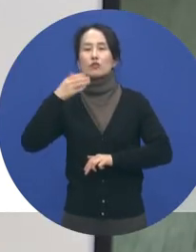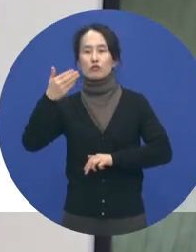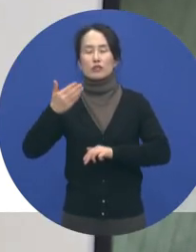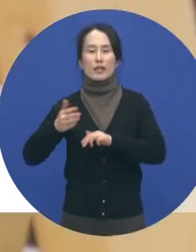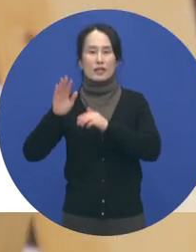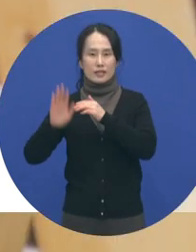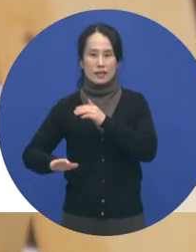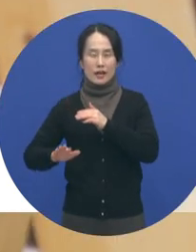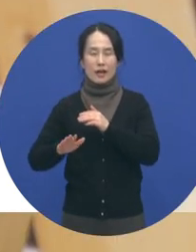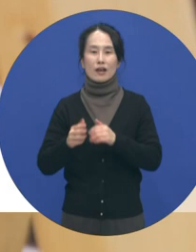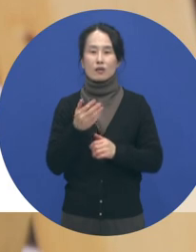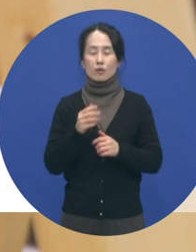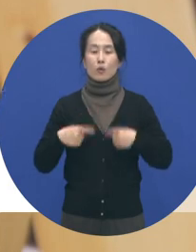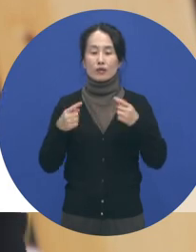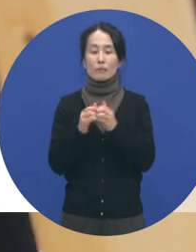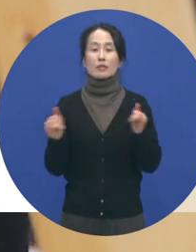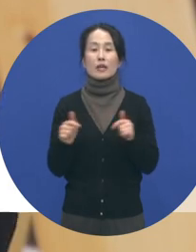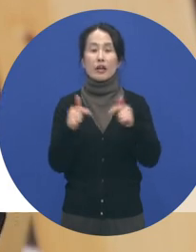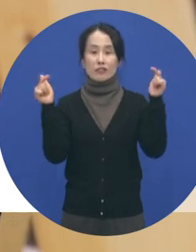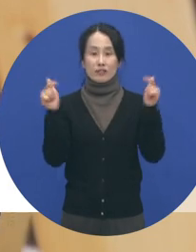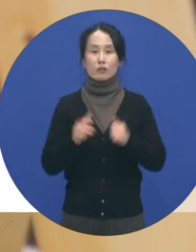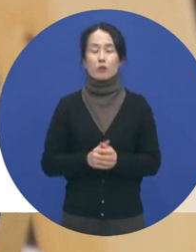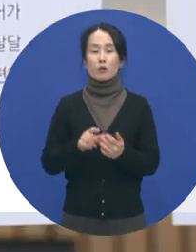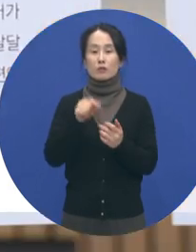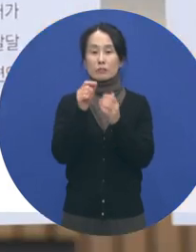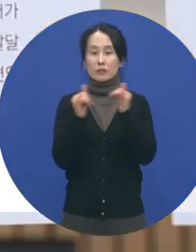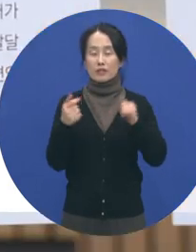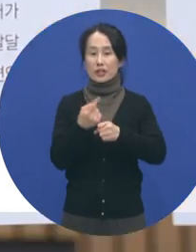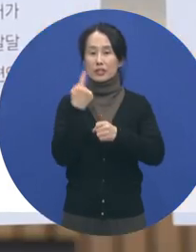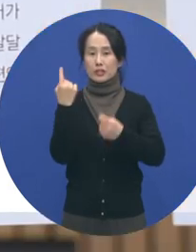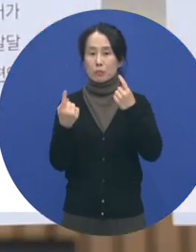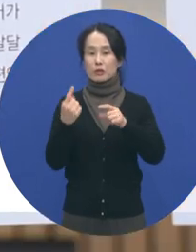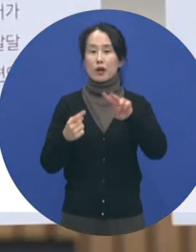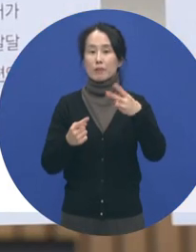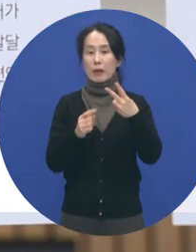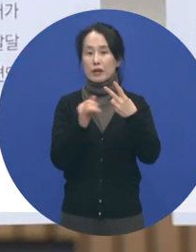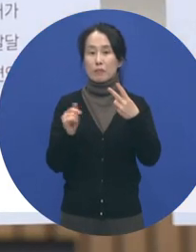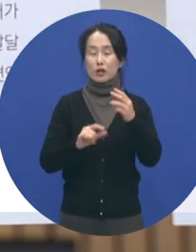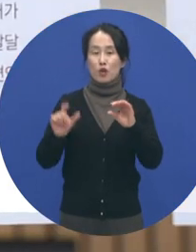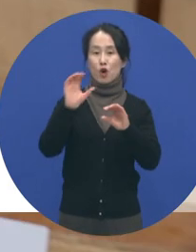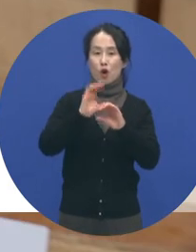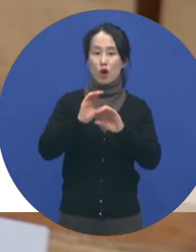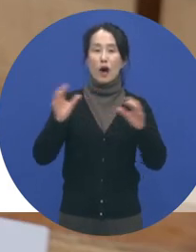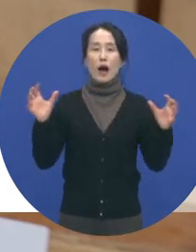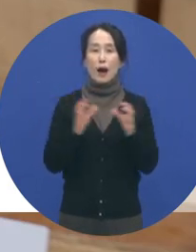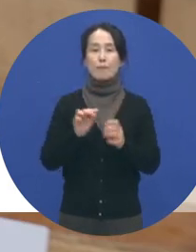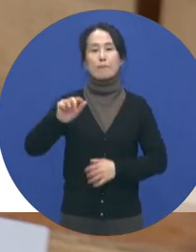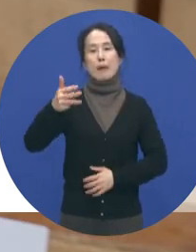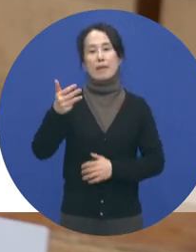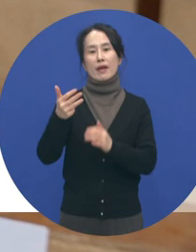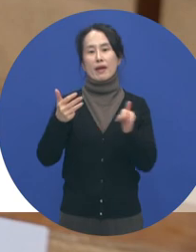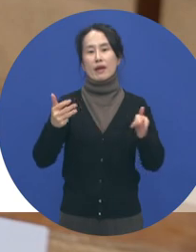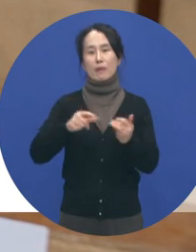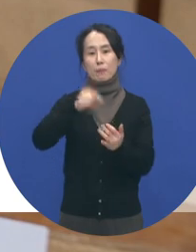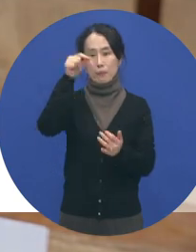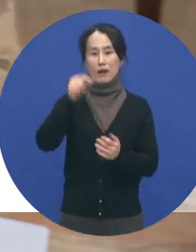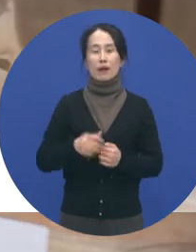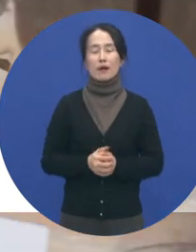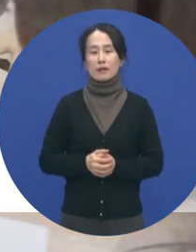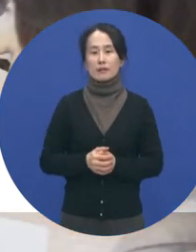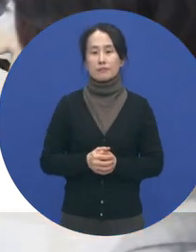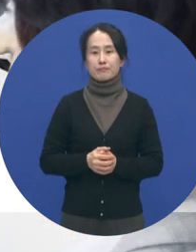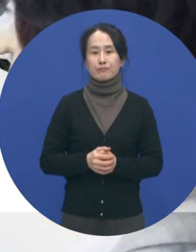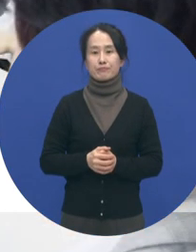참여 연령을 상향하고 선발 인원도 지난해보다 200여 명 더 늘려 총 800여 명을 선발합니다. 이와